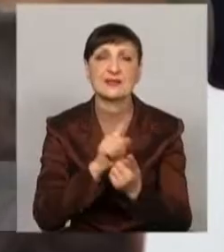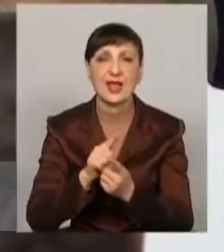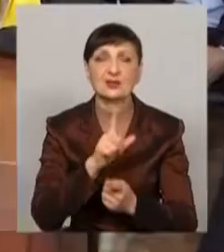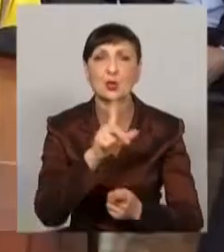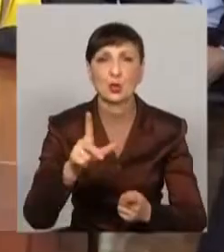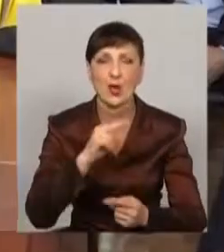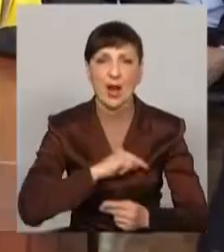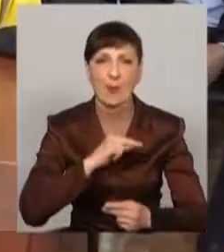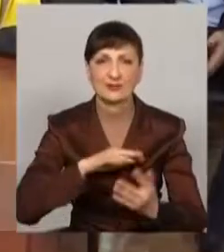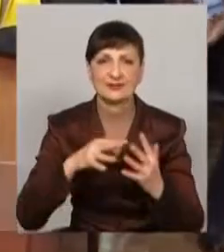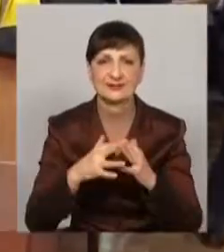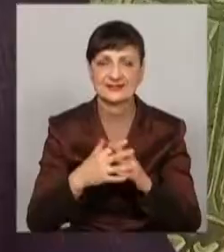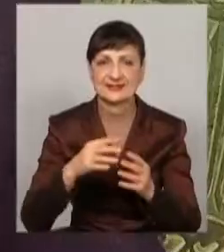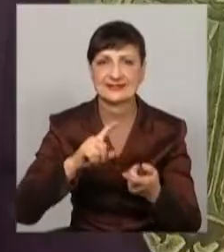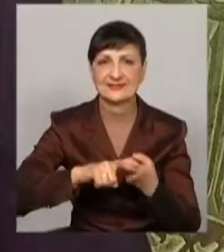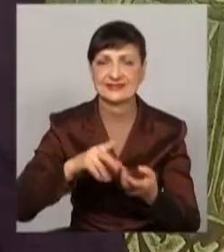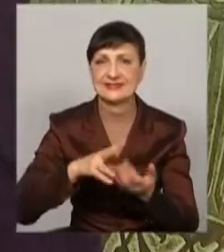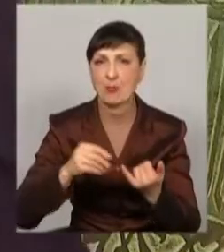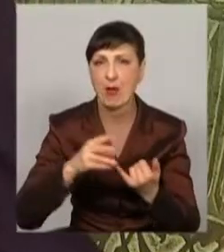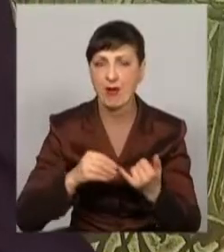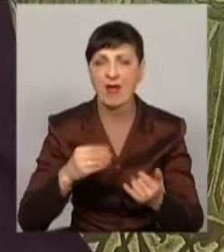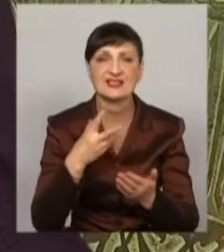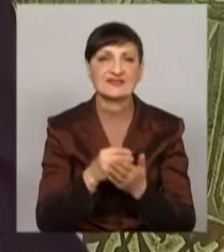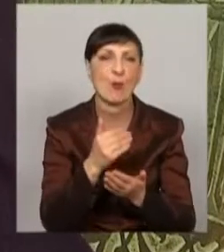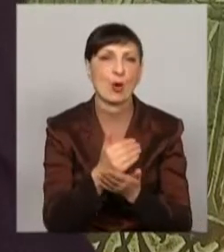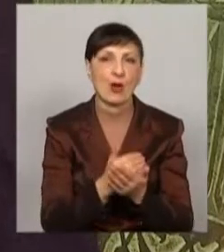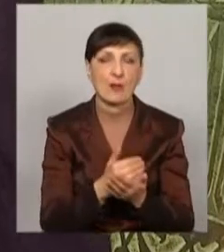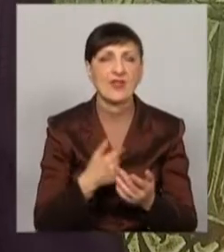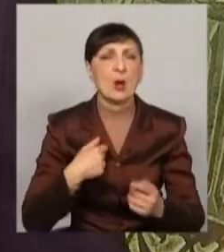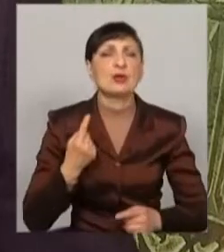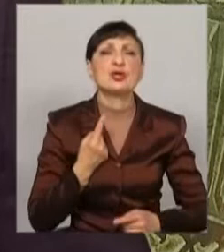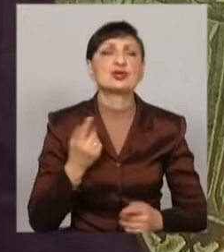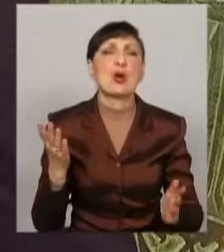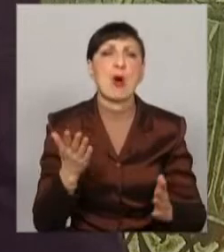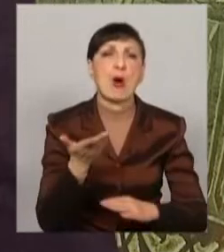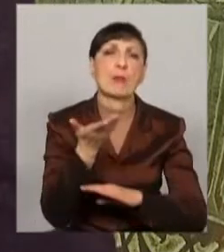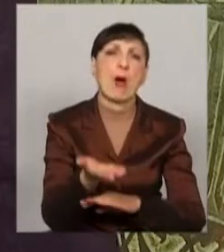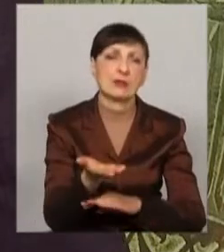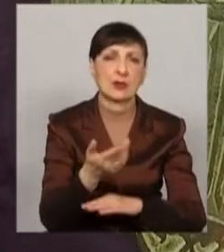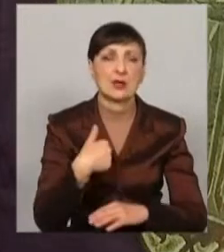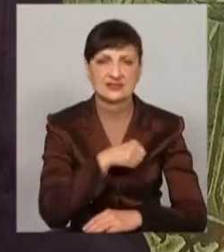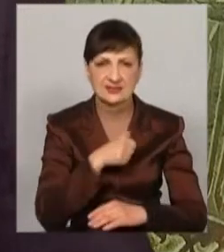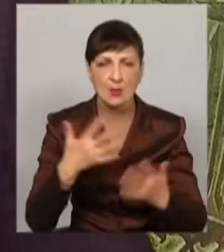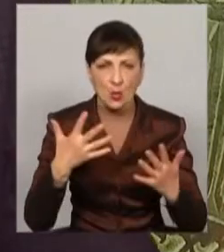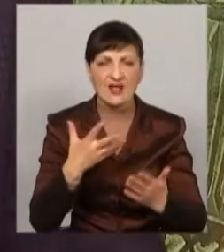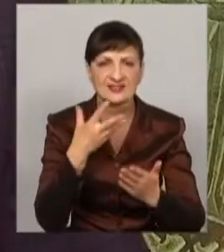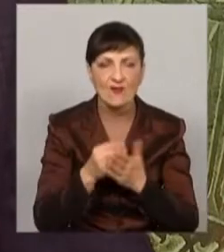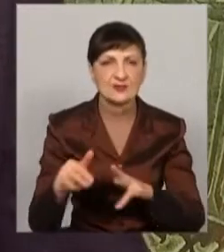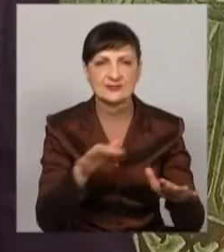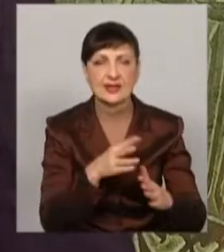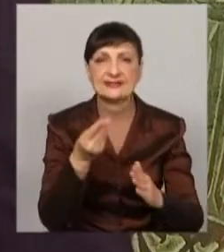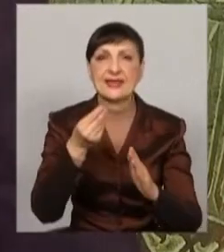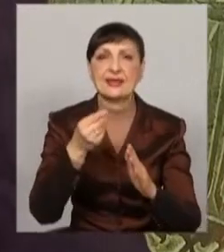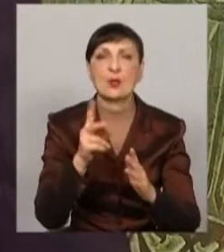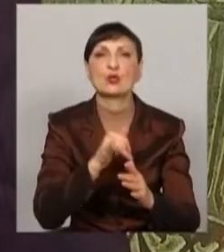сельхозпроизводителями, знакомя их со своей программой. Не ждут манну небесную, на самом деле берут все в руки и имеющие средства все используют